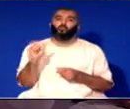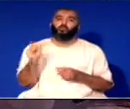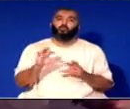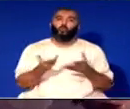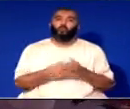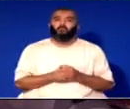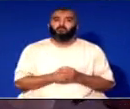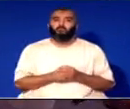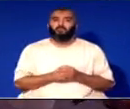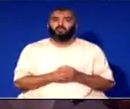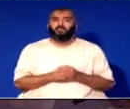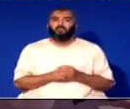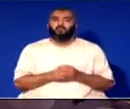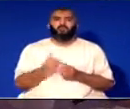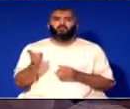ربط النبي عليه الصلاة والسلام